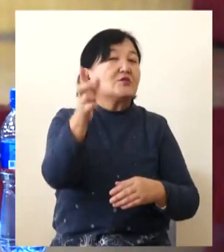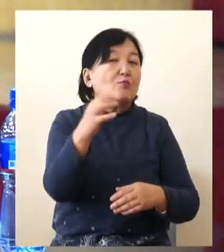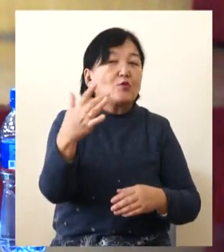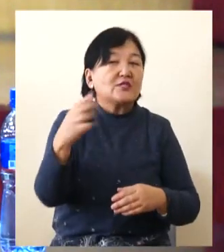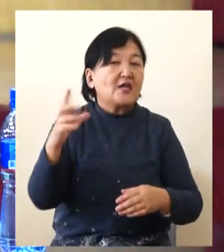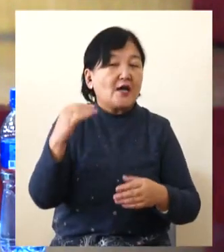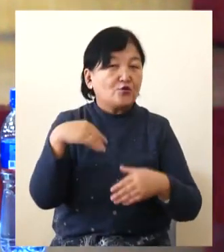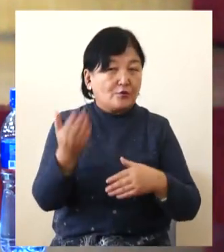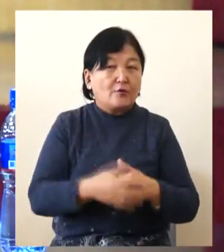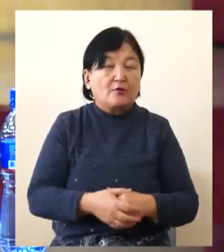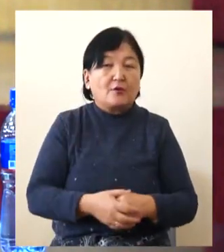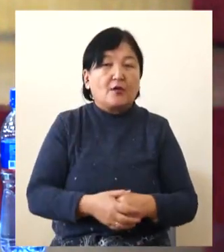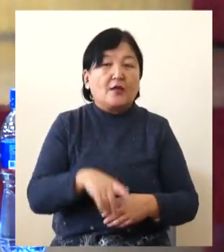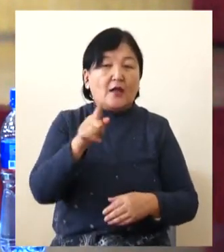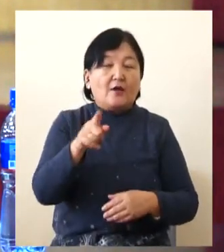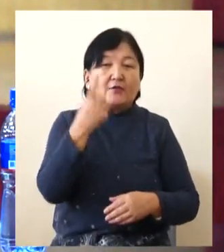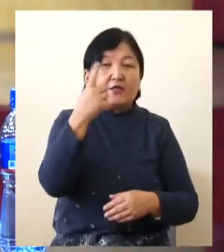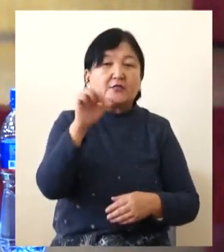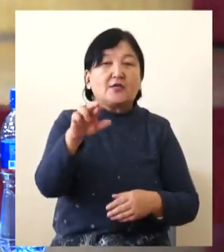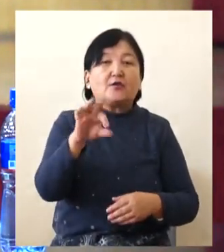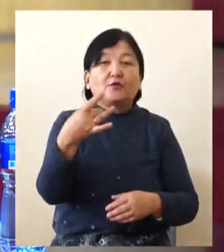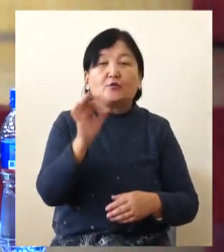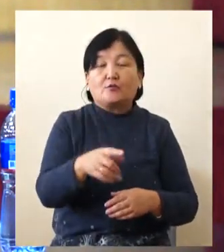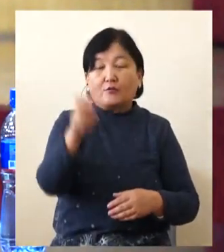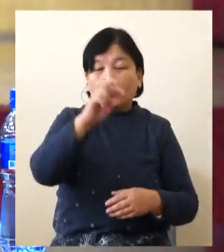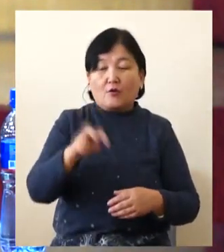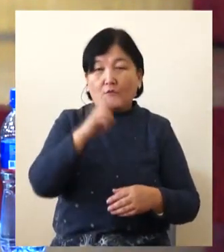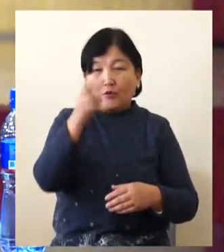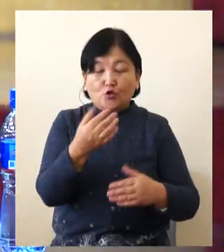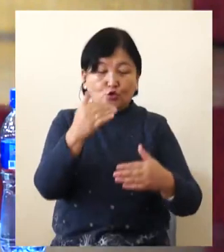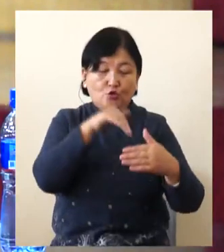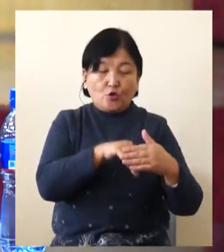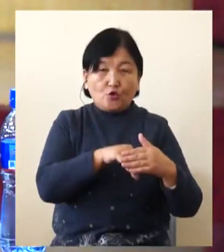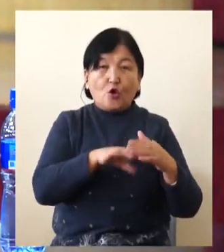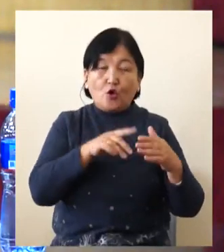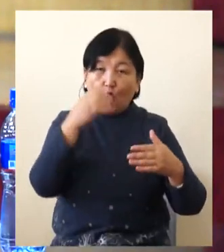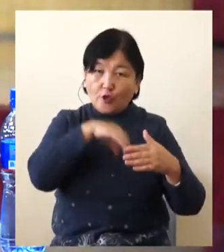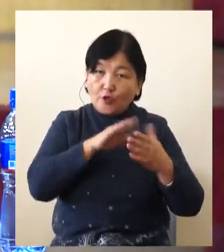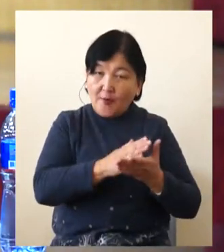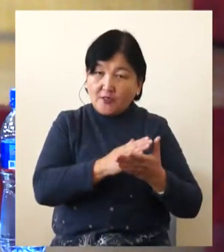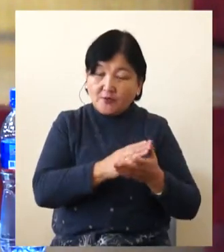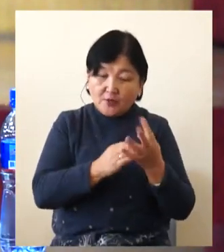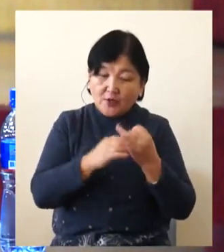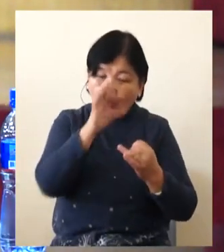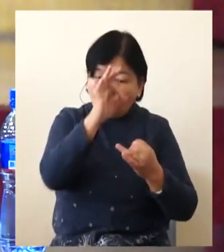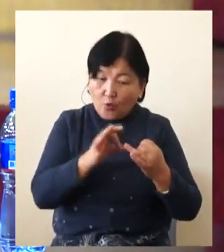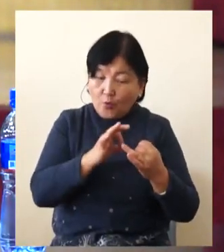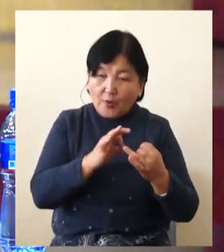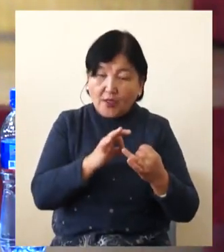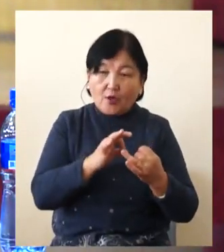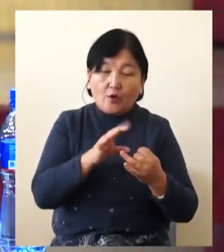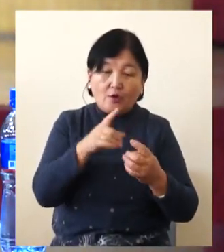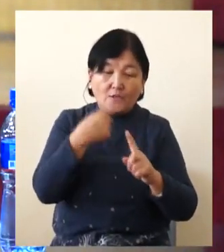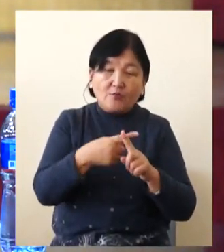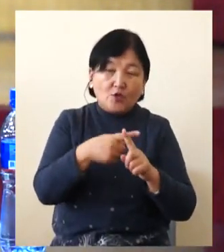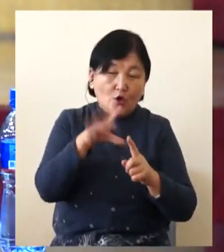Оо та бол 1 саяас дээш орлоготой таны татварыг бүрэн авахаас гадна өшөө тэдэн хувийн нэмж явна.